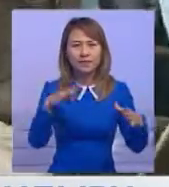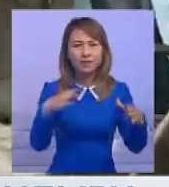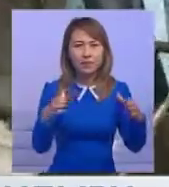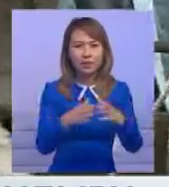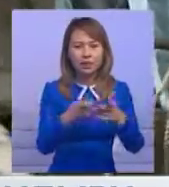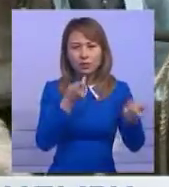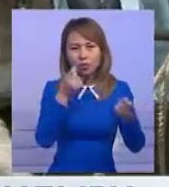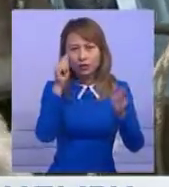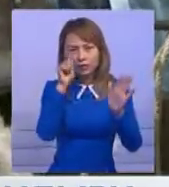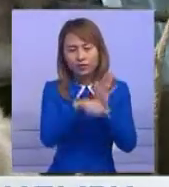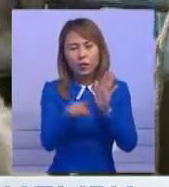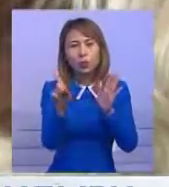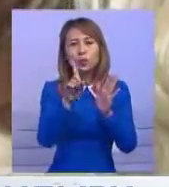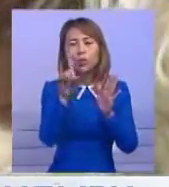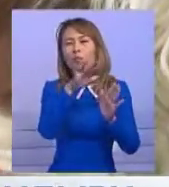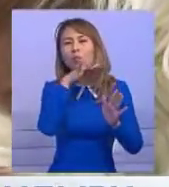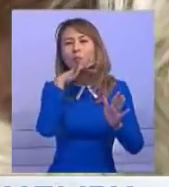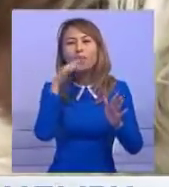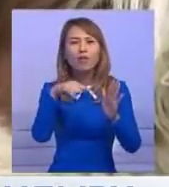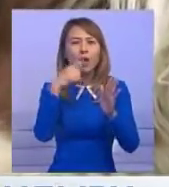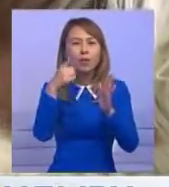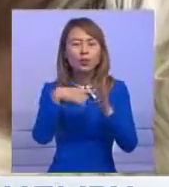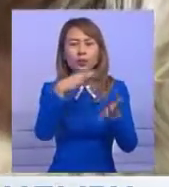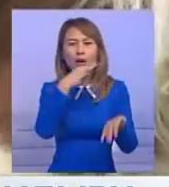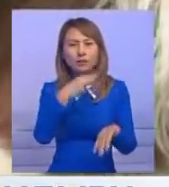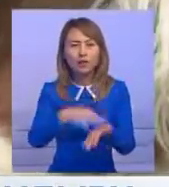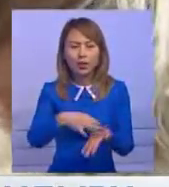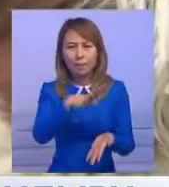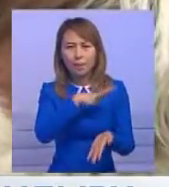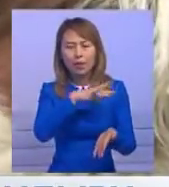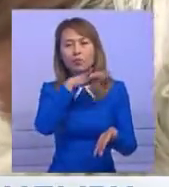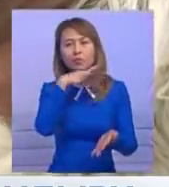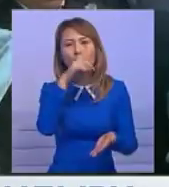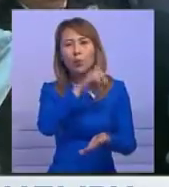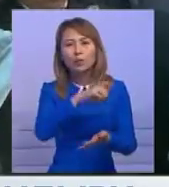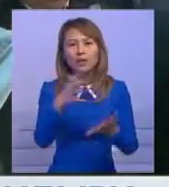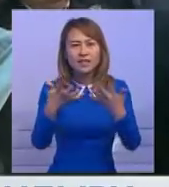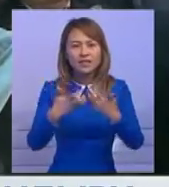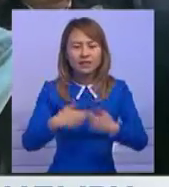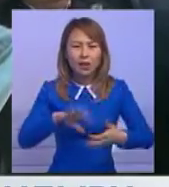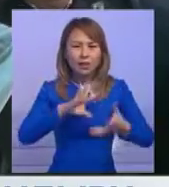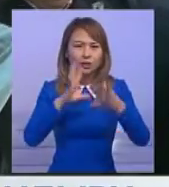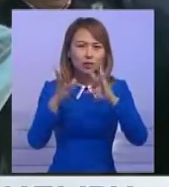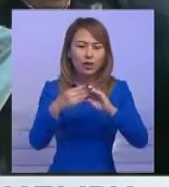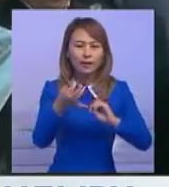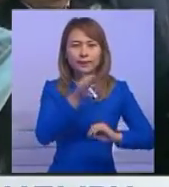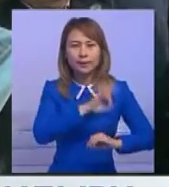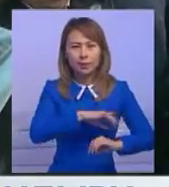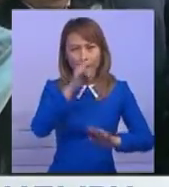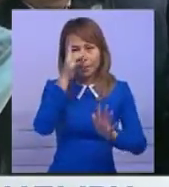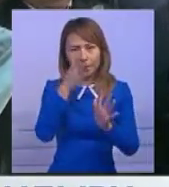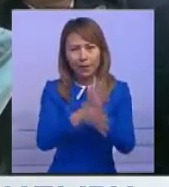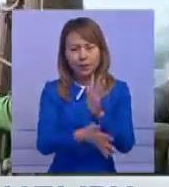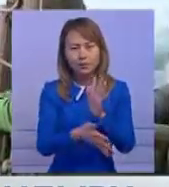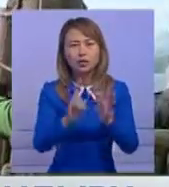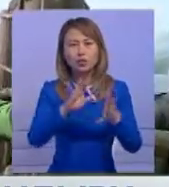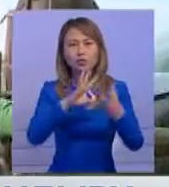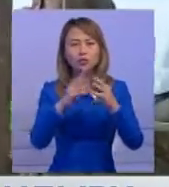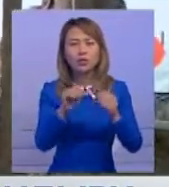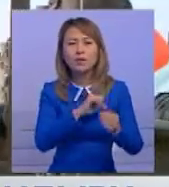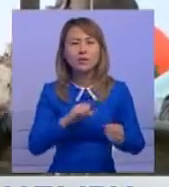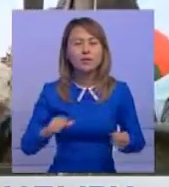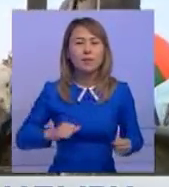іс жүзінде көріп, көптеген сауалдарына жауап алды. Көпшілігі цифрлық жүйеге көшудің тиімділігін түсінді. Ең алдымен